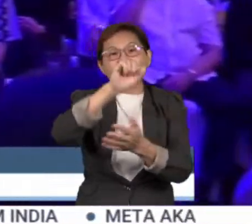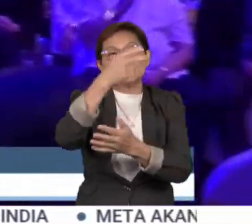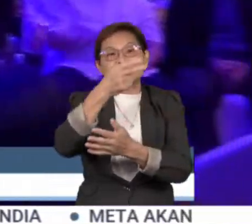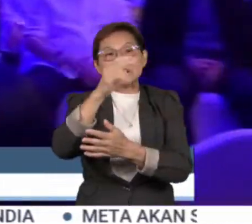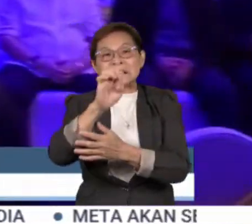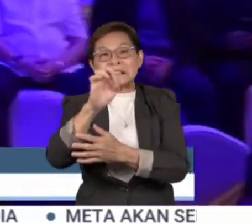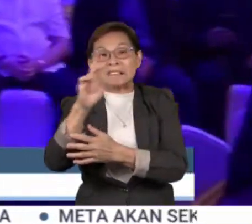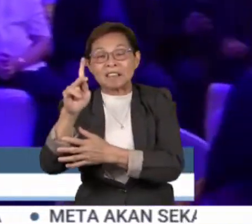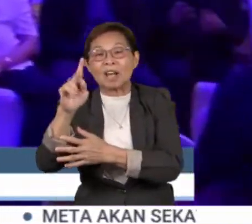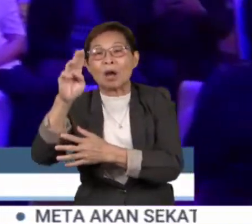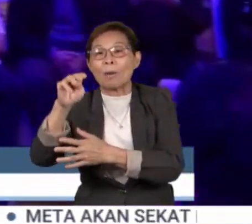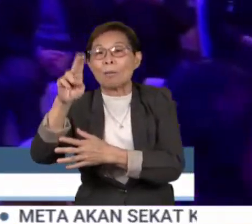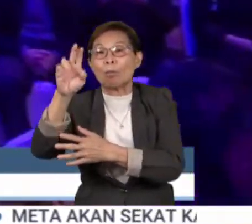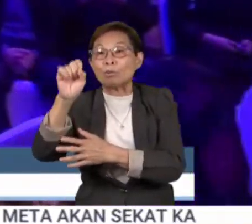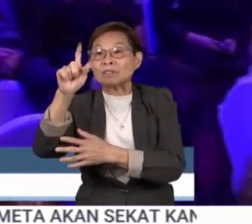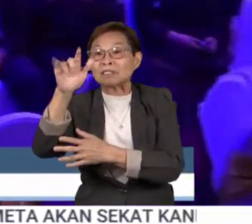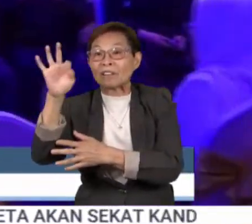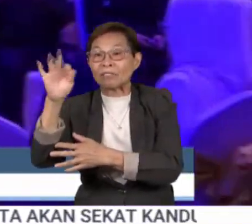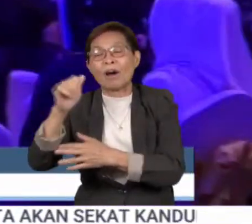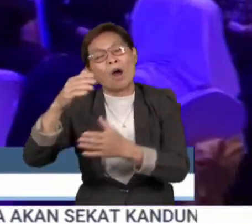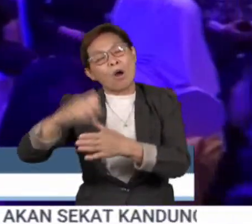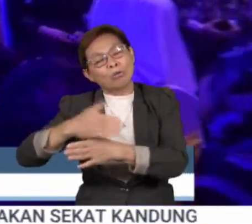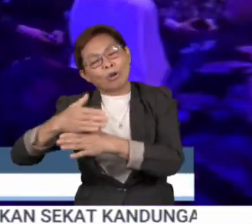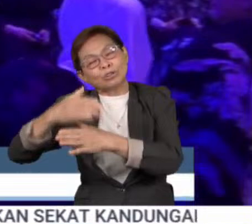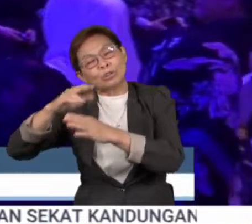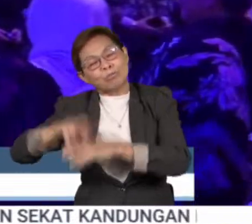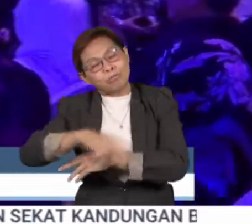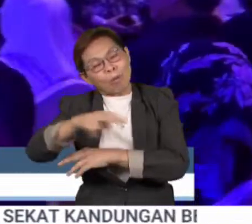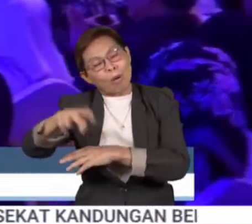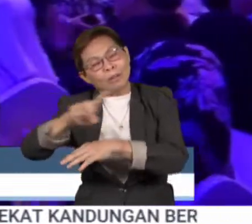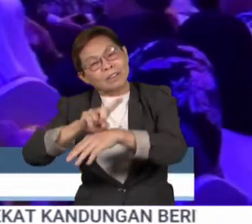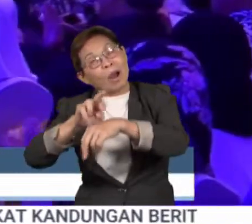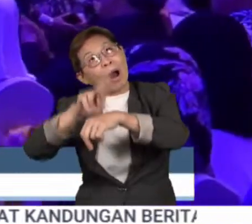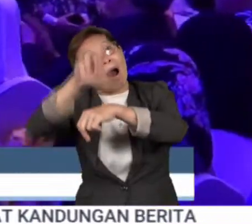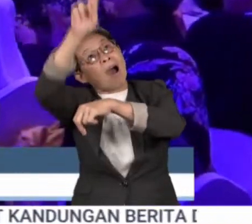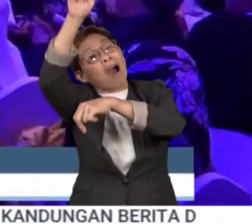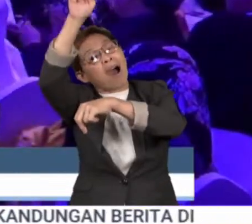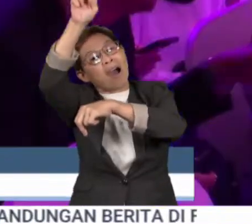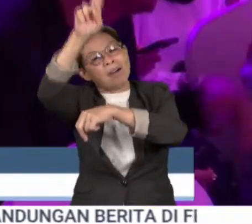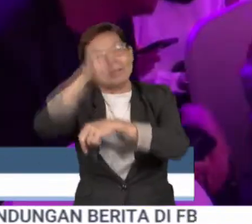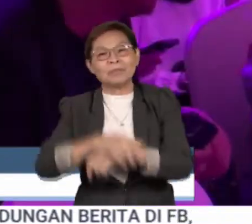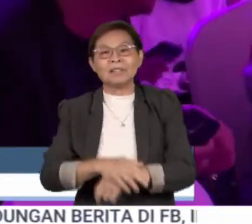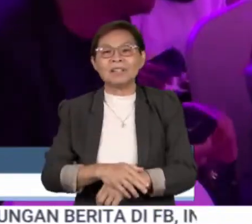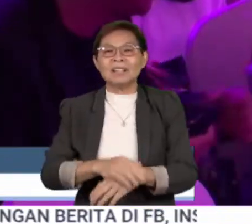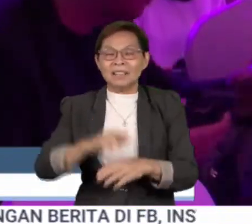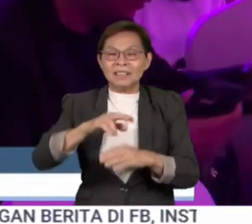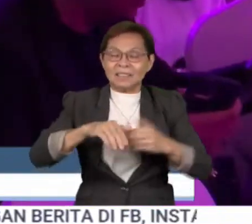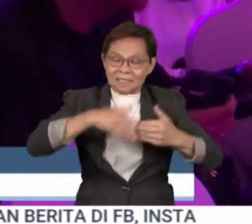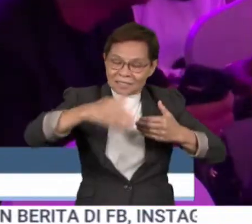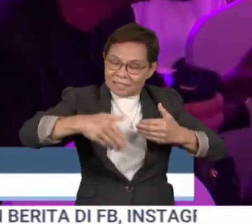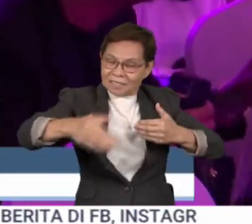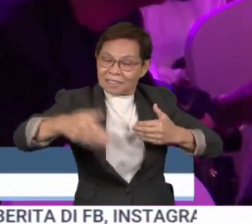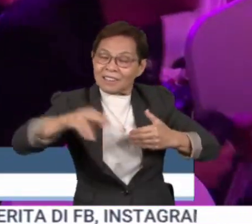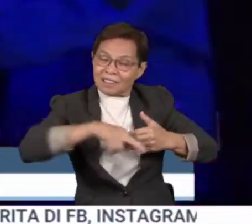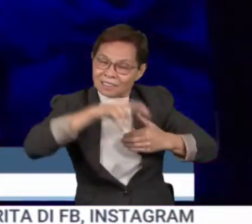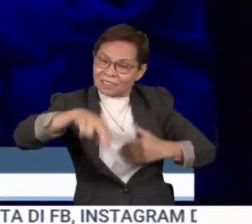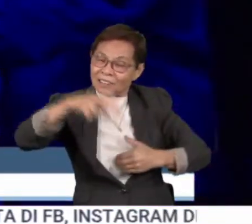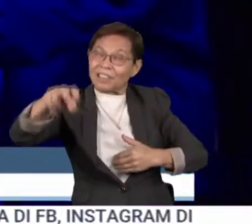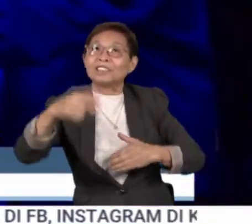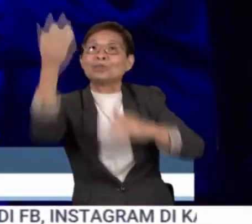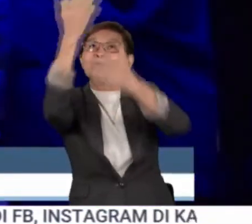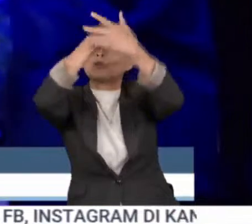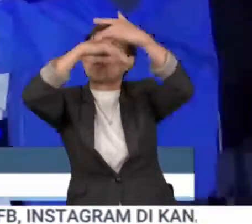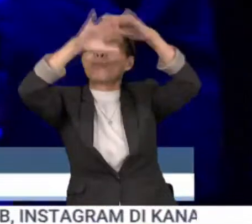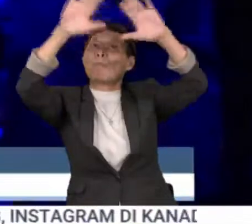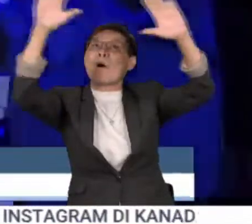Sheikh Mustafa yang berkongsi pengembaraannya di angkasa dalam ceramah Journey to Space. Pameran tersebut mempamerkan